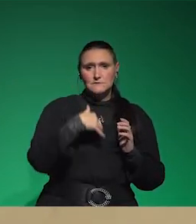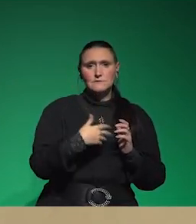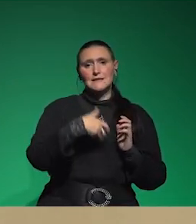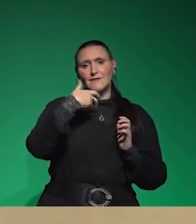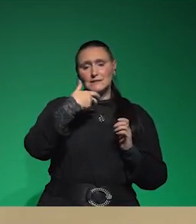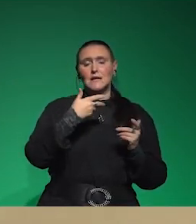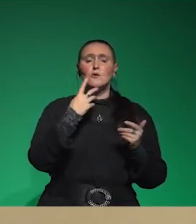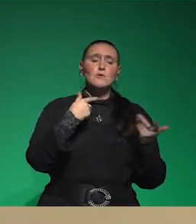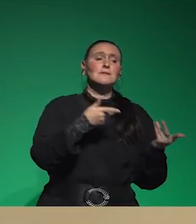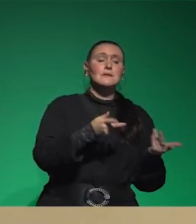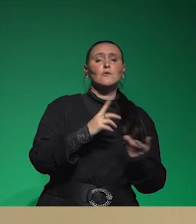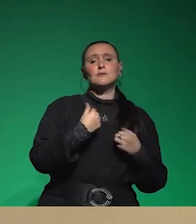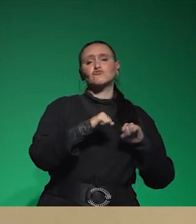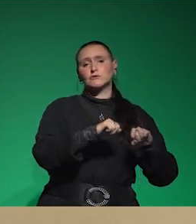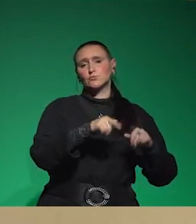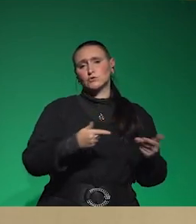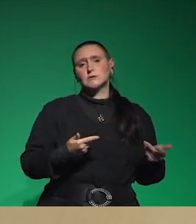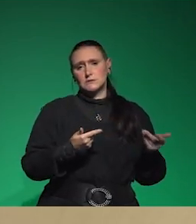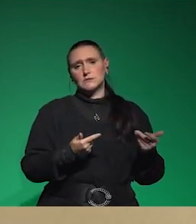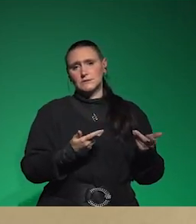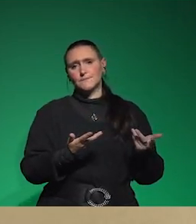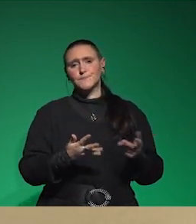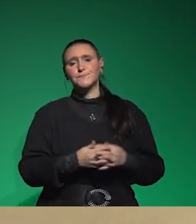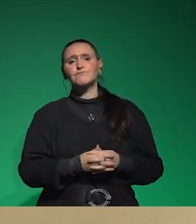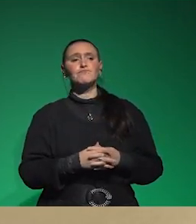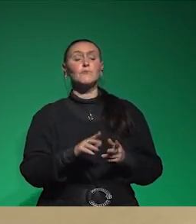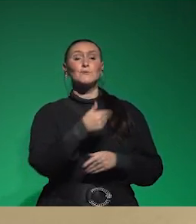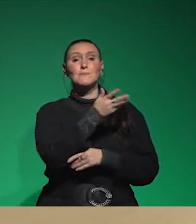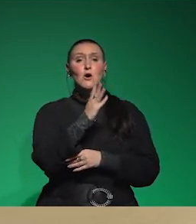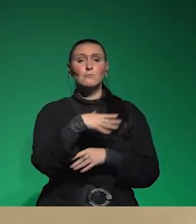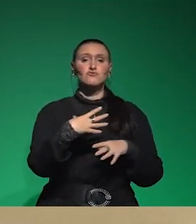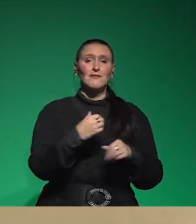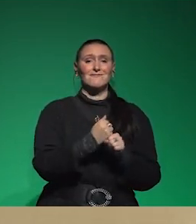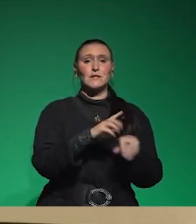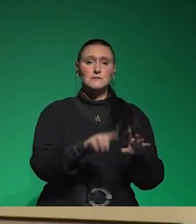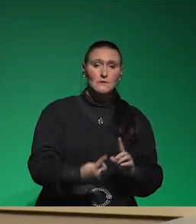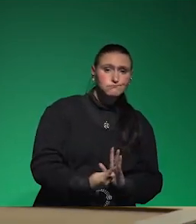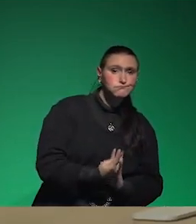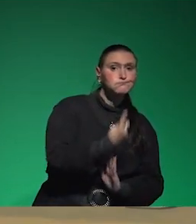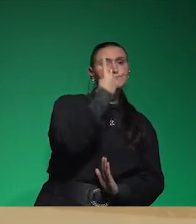es ist ziemlich anstrengend, die Bäume groß werden zu lassen.